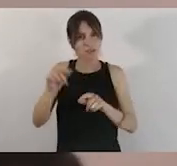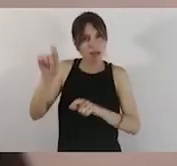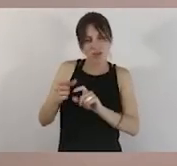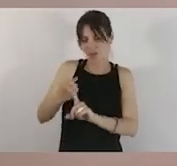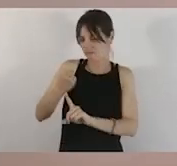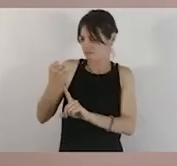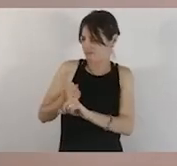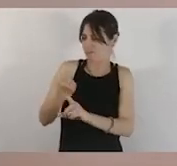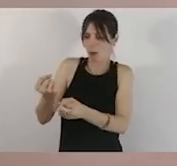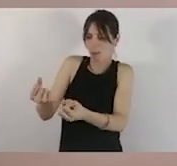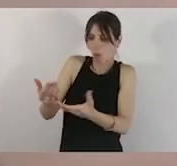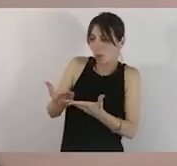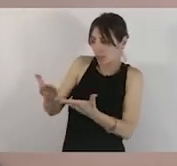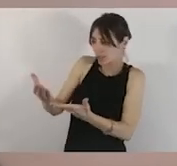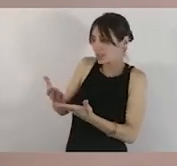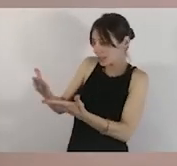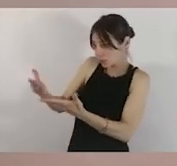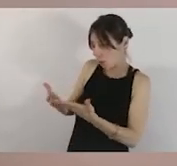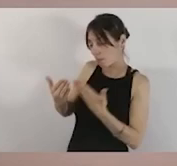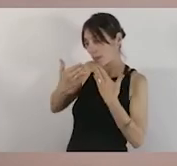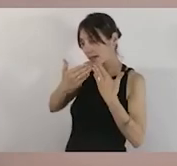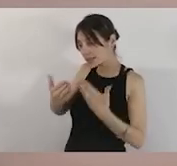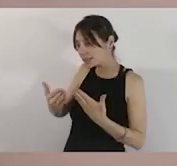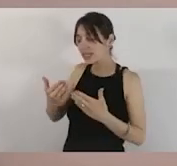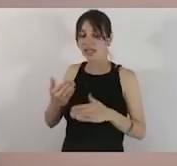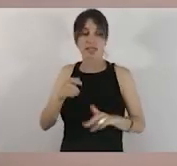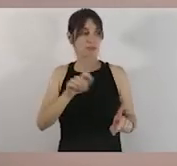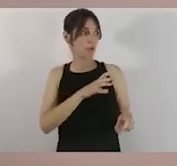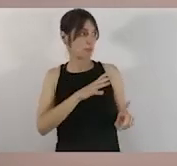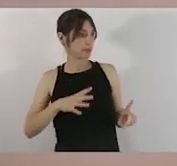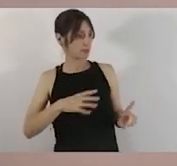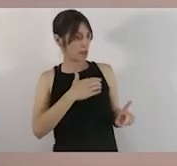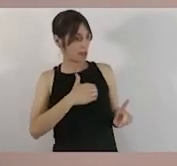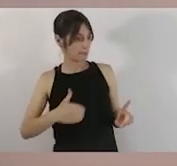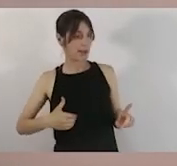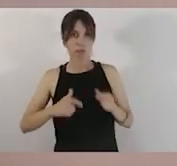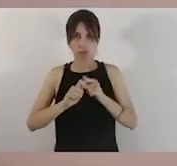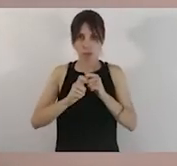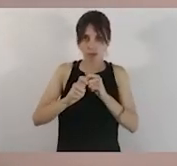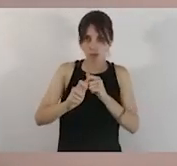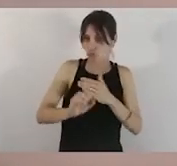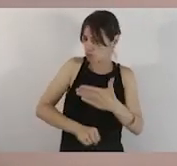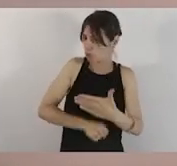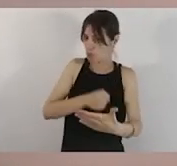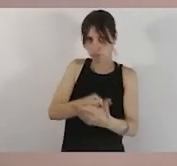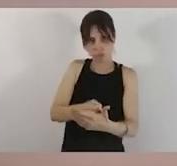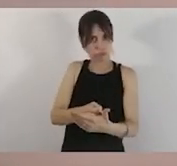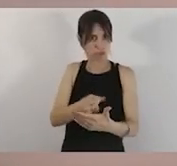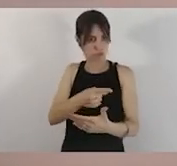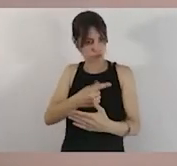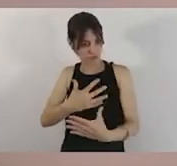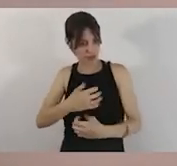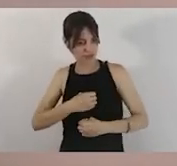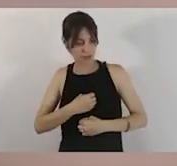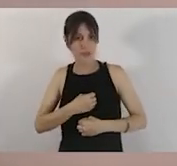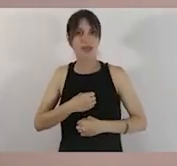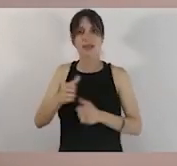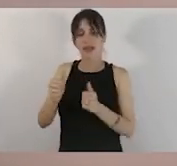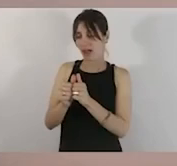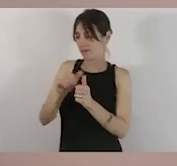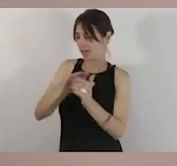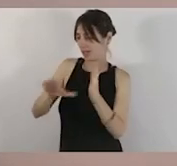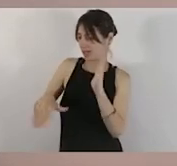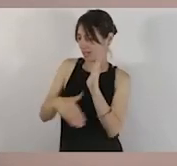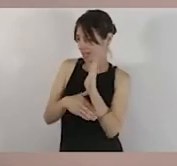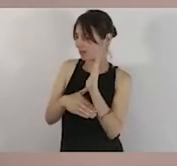force de proposition. Et vous avez accepté, Madame la maire, qu'on aille jusqu'au bout du processus avec l'adjointe au social de la ville de Marseille. Et